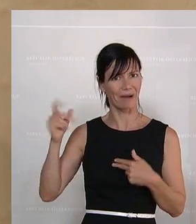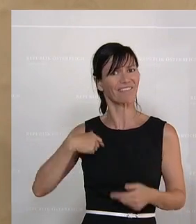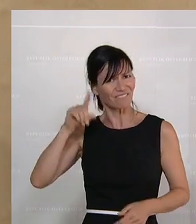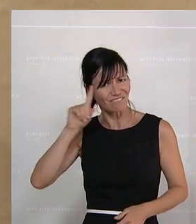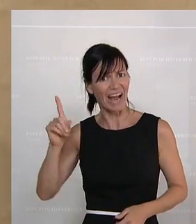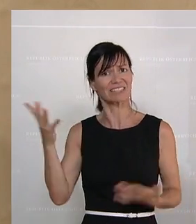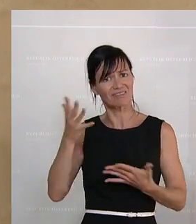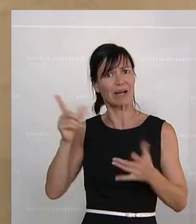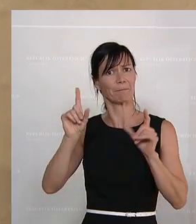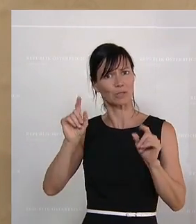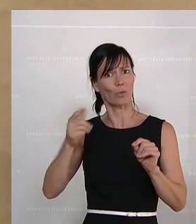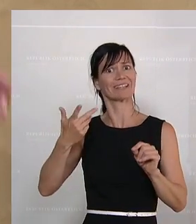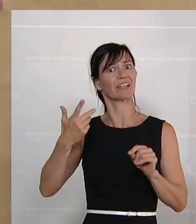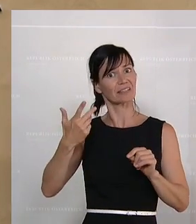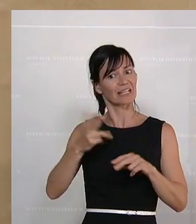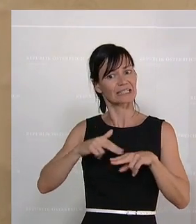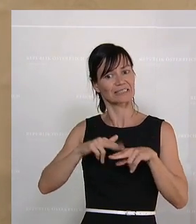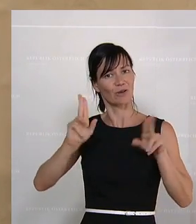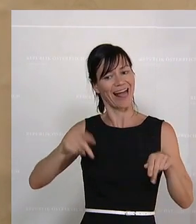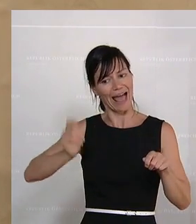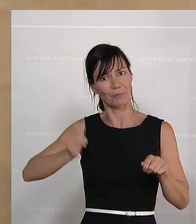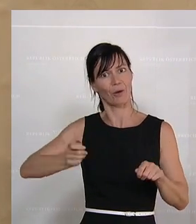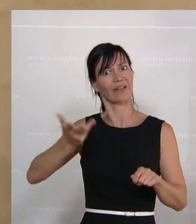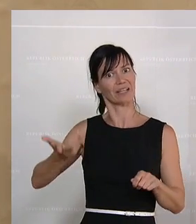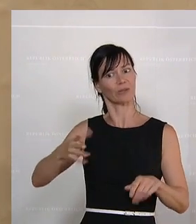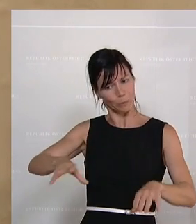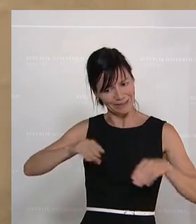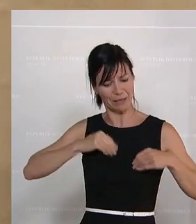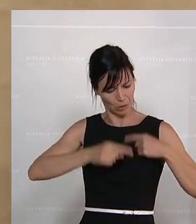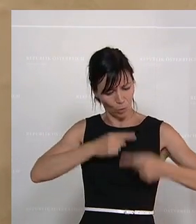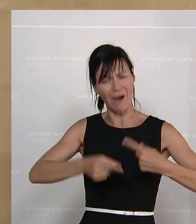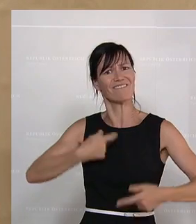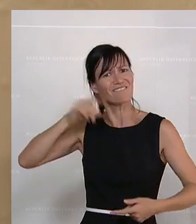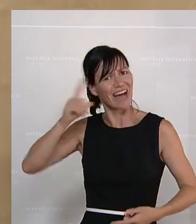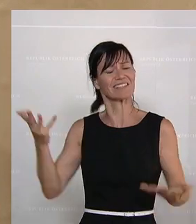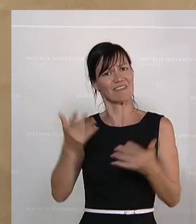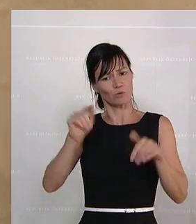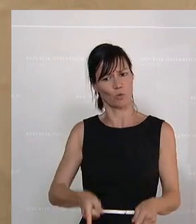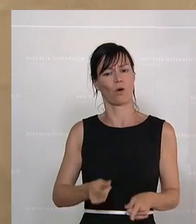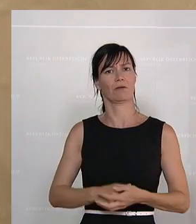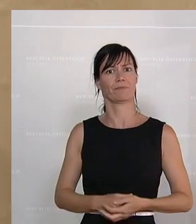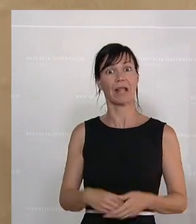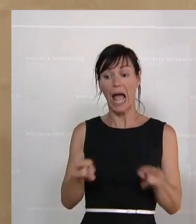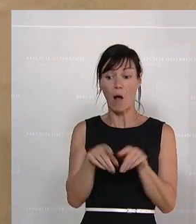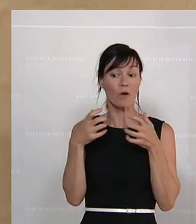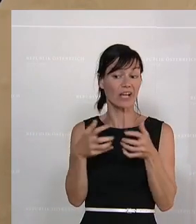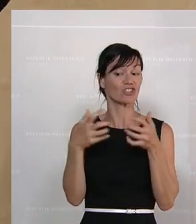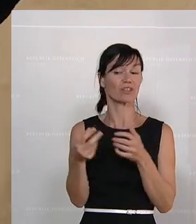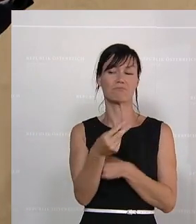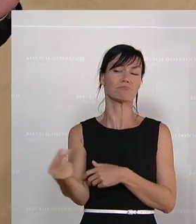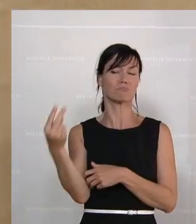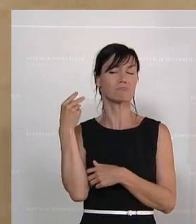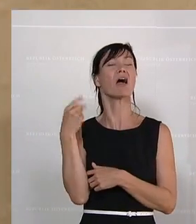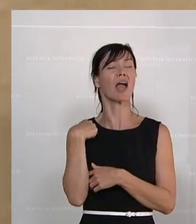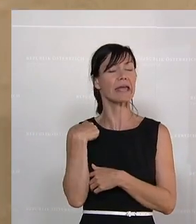steht und die sogar ein bisschen geschichte ich schaue mir auch ein bisschen geschichte an ich schaue mir halt bisschen geschichte und was früher